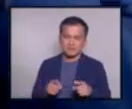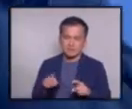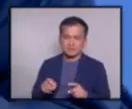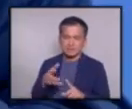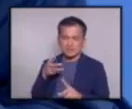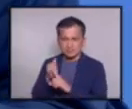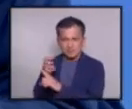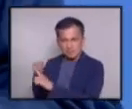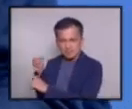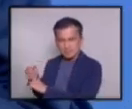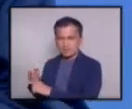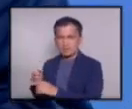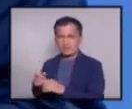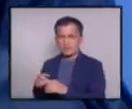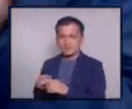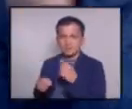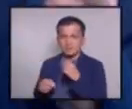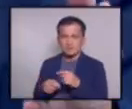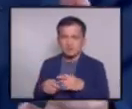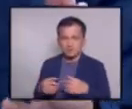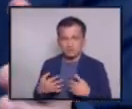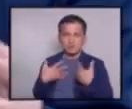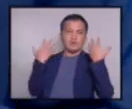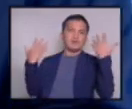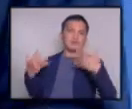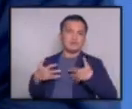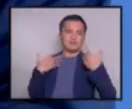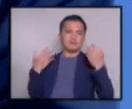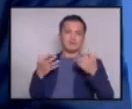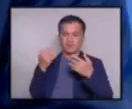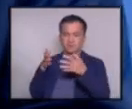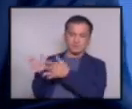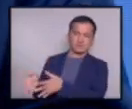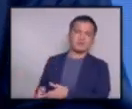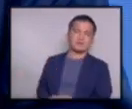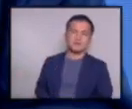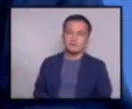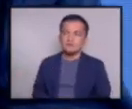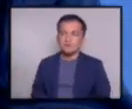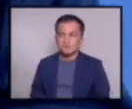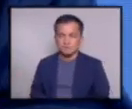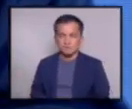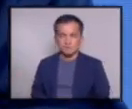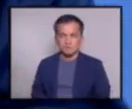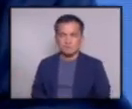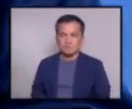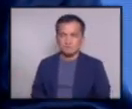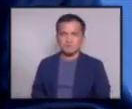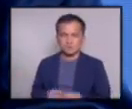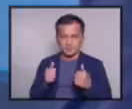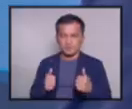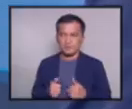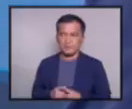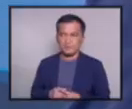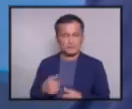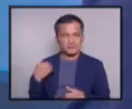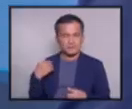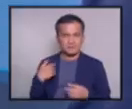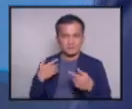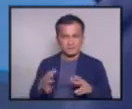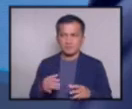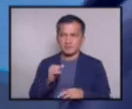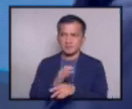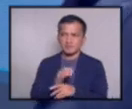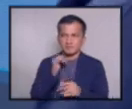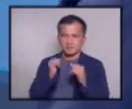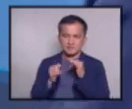them simultaneously. Na overwhelm na tayo lahat kasi pinabayaan eh. No? Okay. Hindi pa po tapos ang job